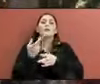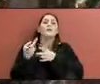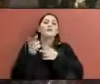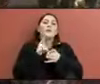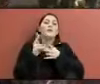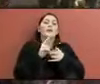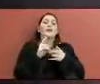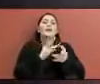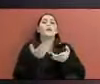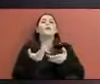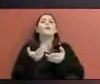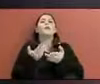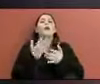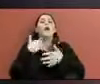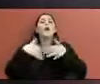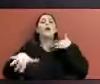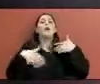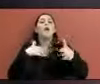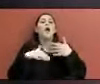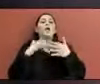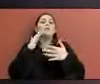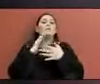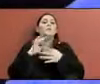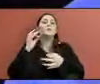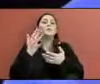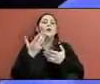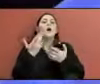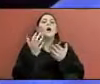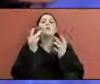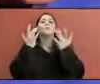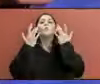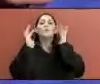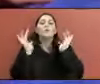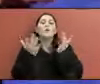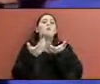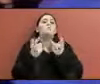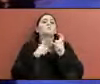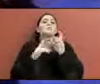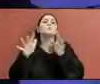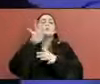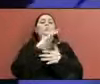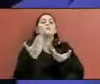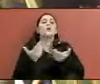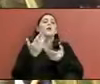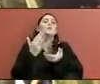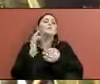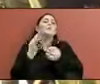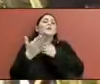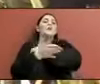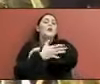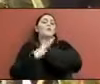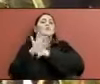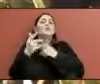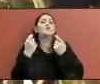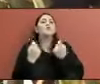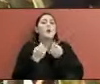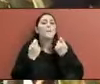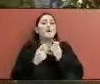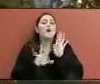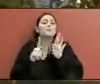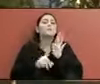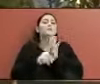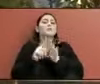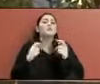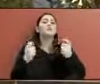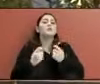çevirerek engelli bireylerimizin kültürel, sosyal hayata daha fazla katılımları için elimizden gelen tüm çabayı sarf edeceğiz.